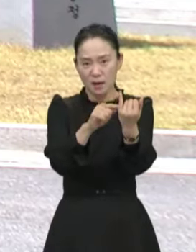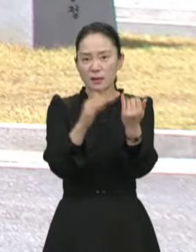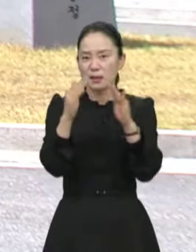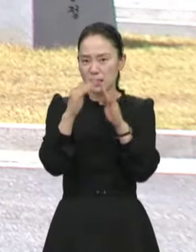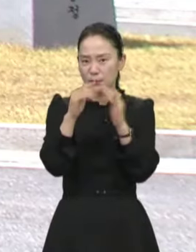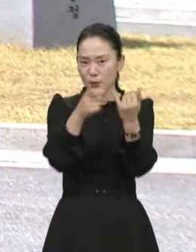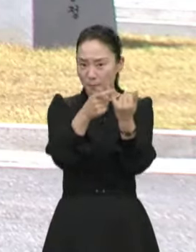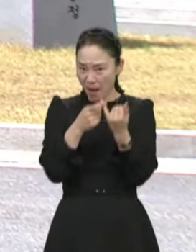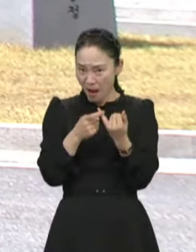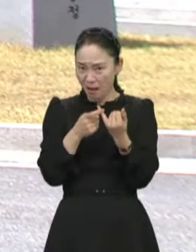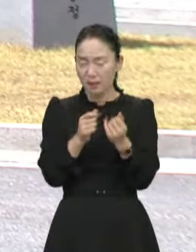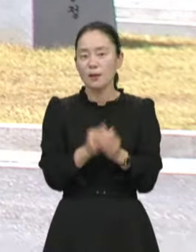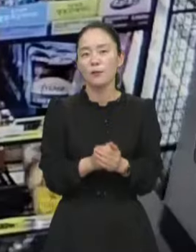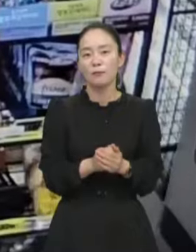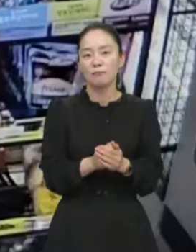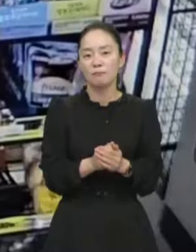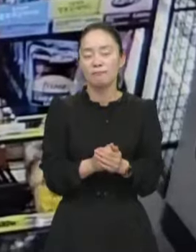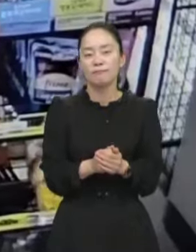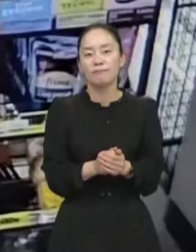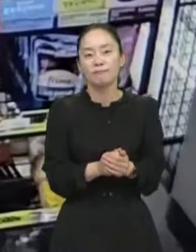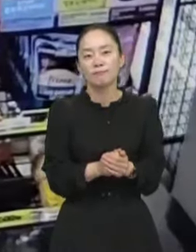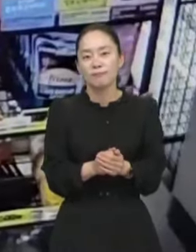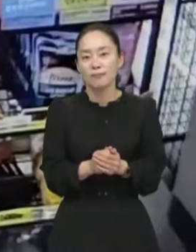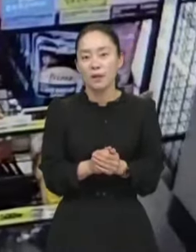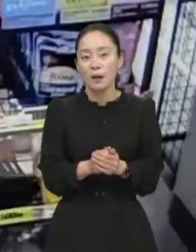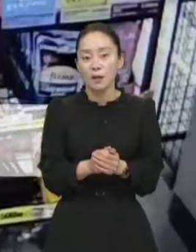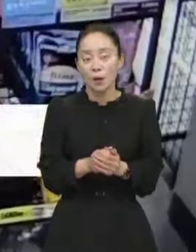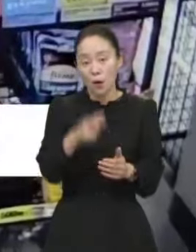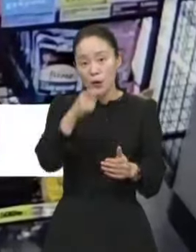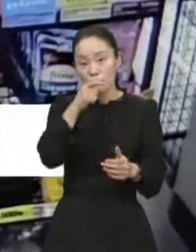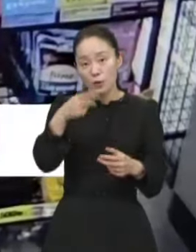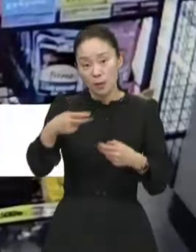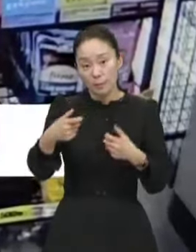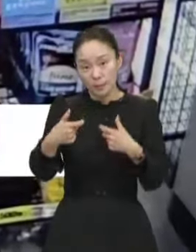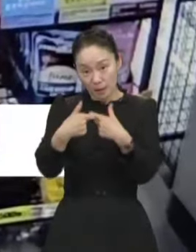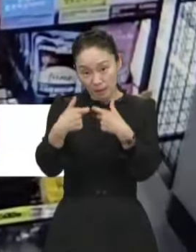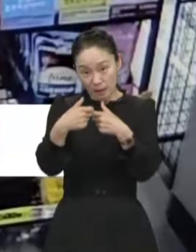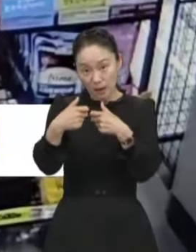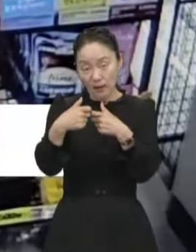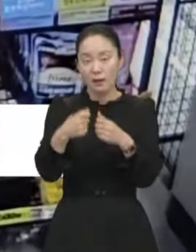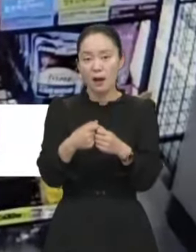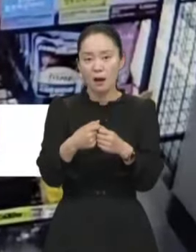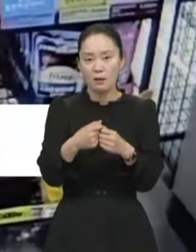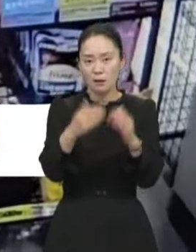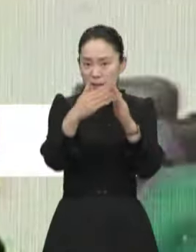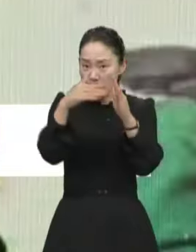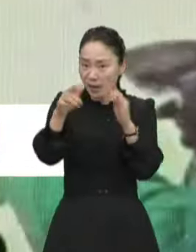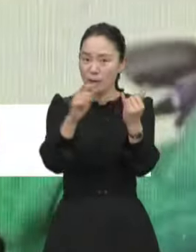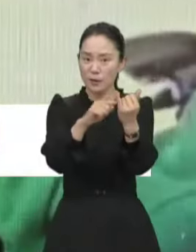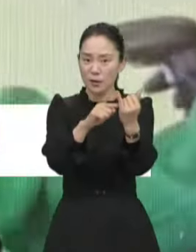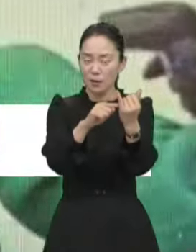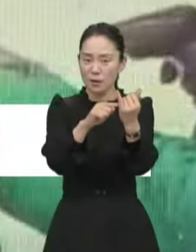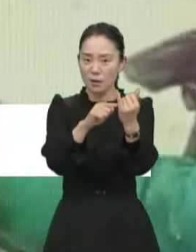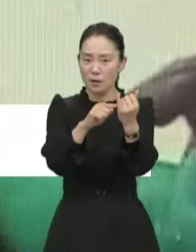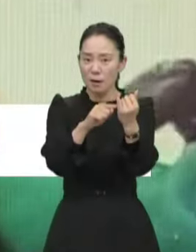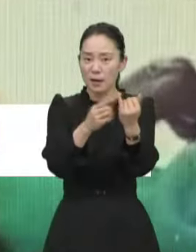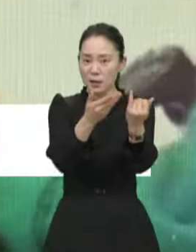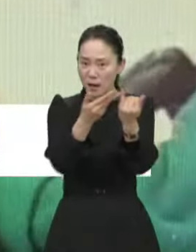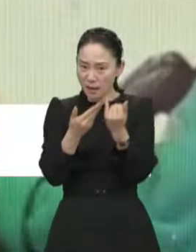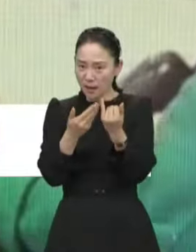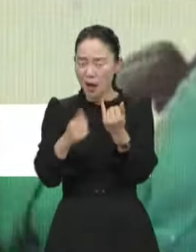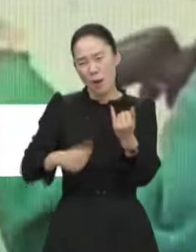끌어들였다고 털어놨습니다 이후 술리 도중 집에 가겠다는 여성을 못 가도록 막는 과정에서 김에 흉기를